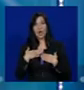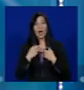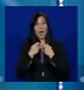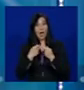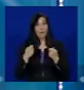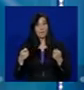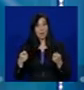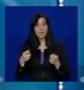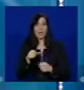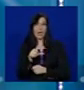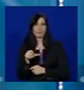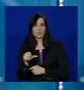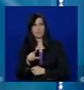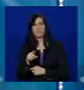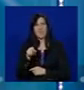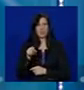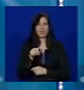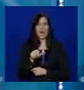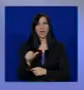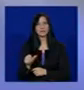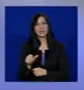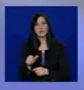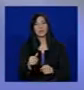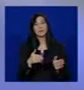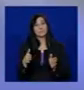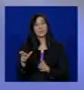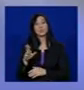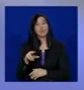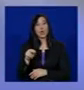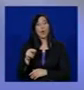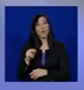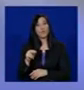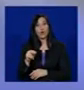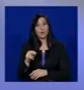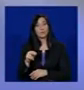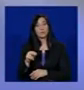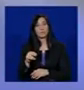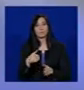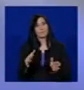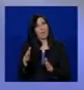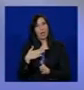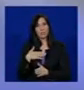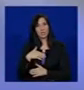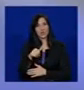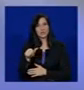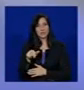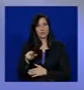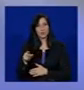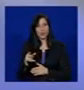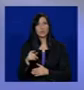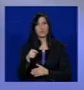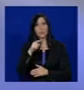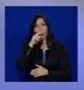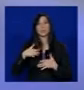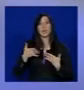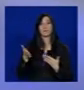кампания, нали, акценти, не това е акцента. Ще говорим за това. Зададен въпрос. Ще говорим за това. Акцент е другаде. Ще говорим за това. Това е много важно.